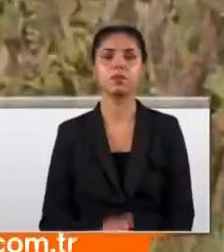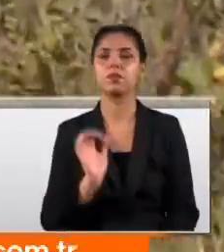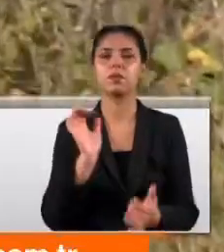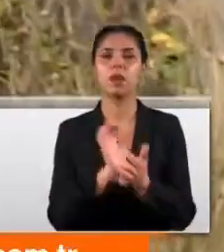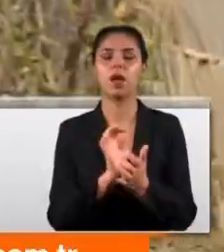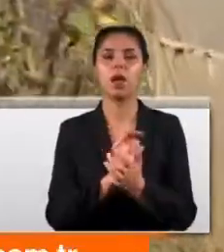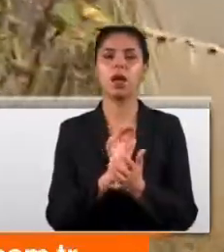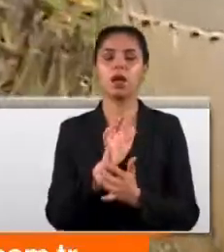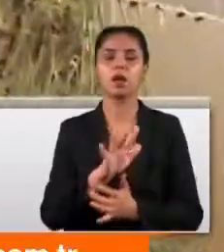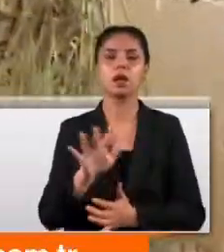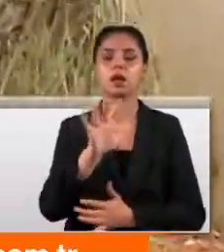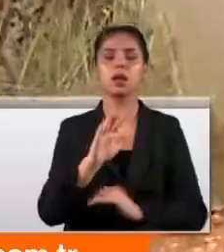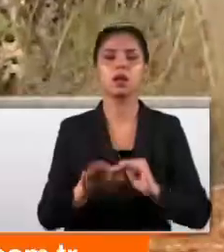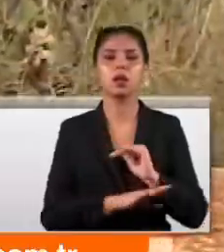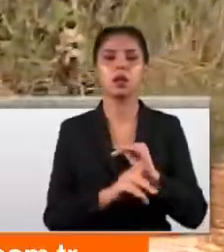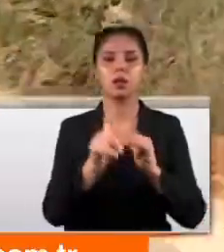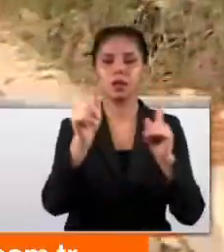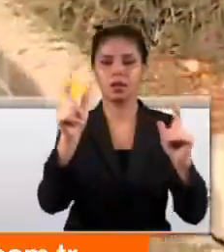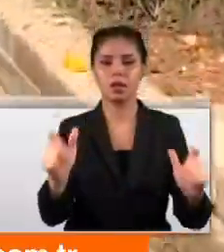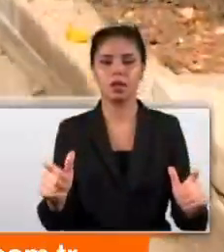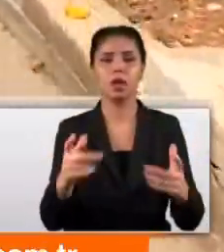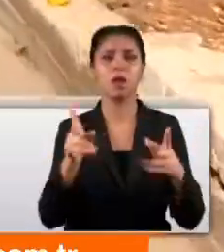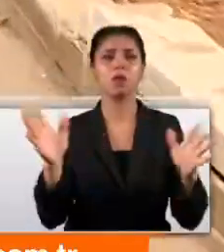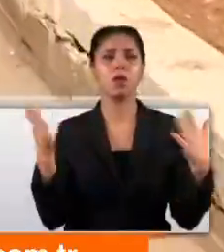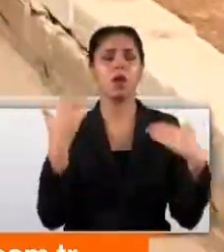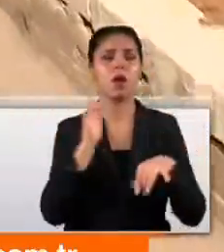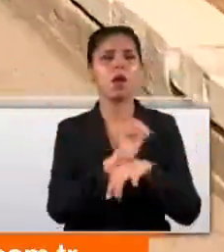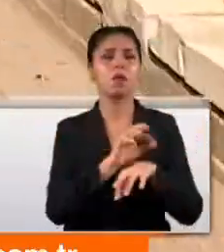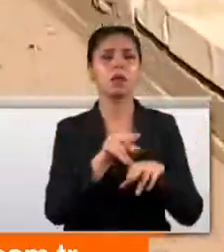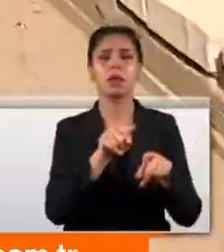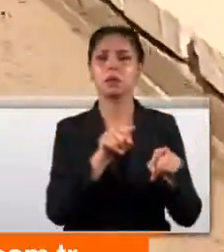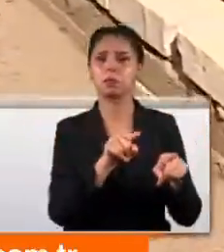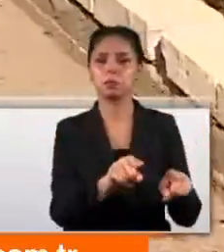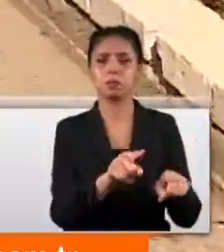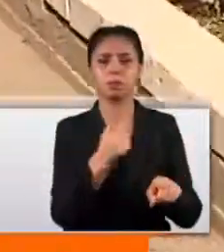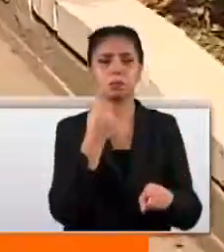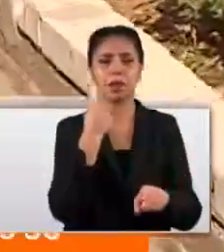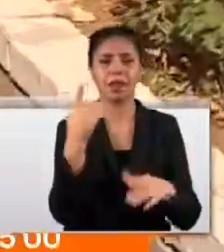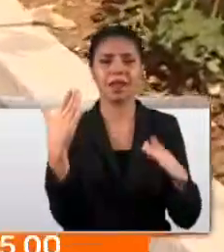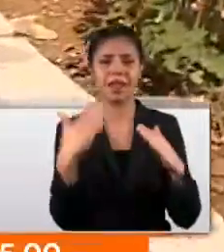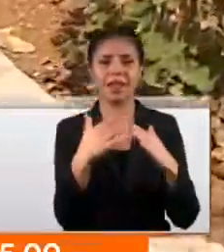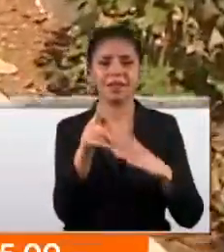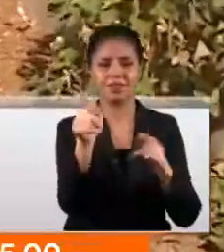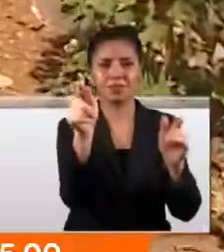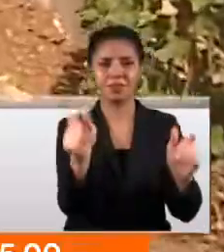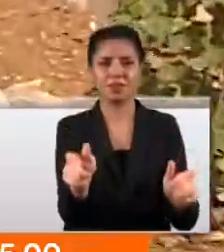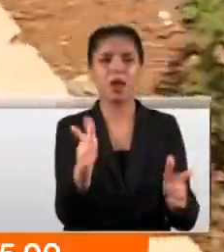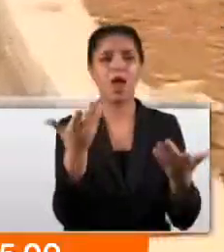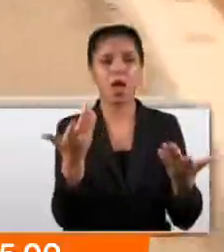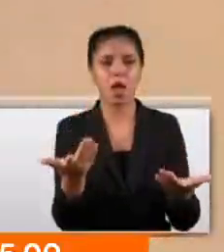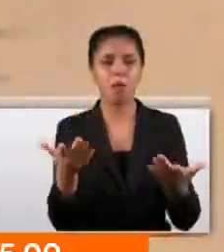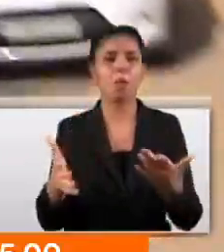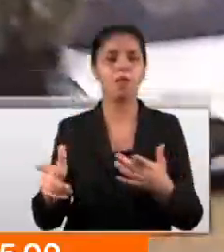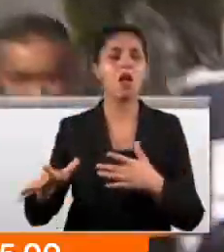ailesinin yaşadığı bu yer birer açık hava hapishanesine dönüşmüş durumda. Bakın evi hemen burada ama